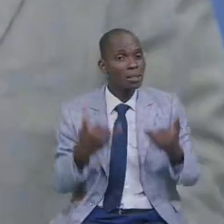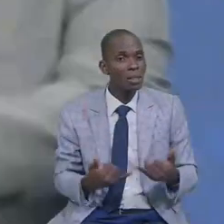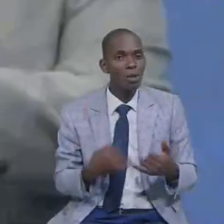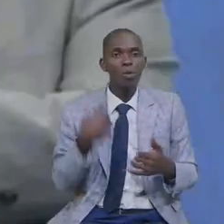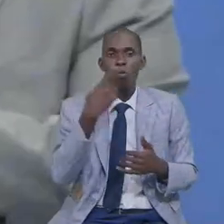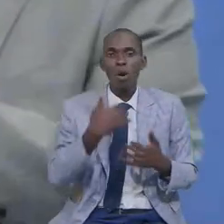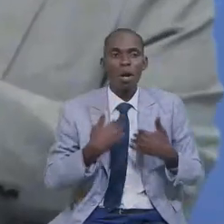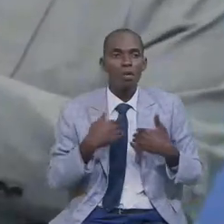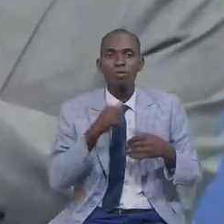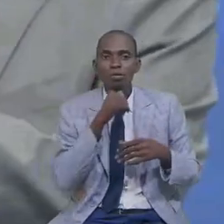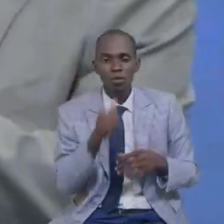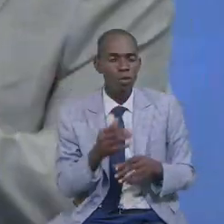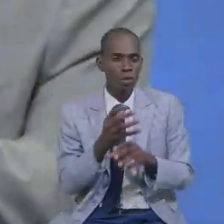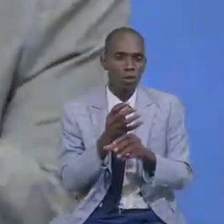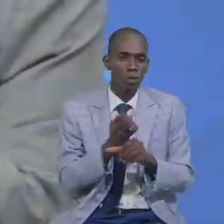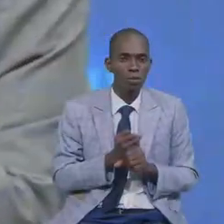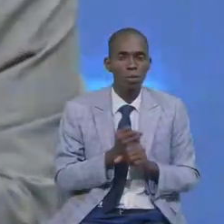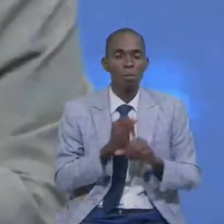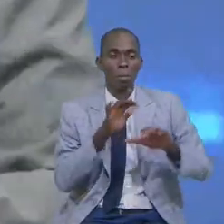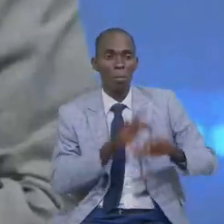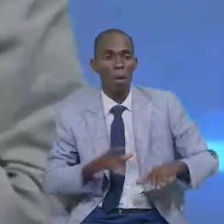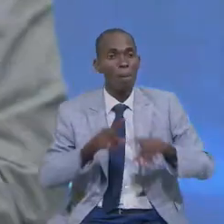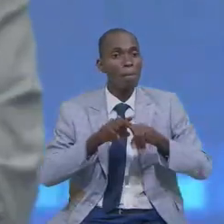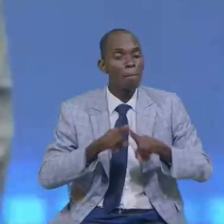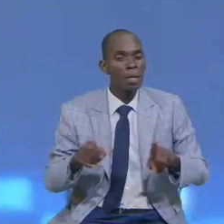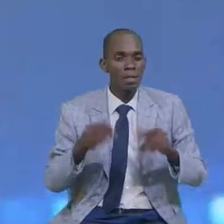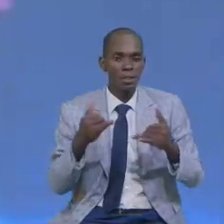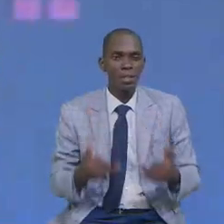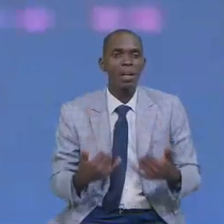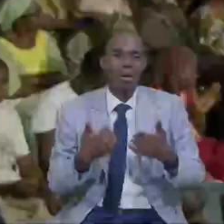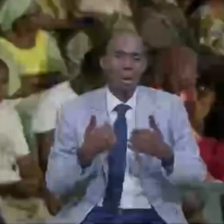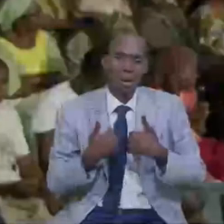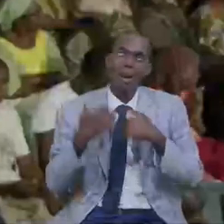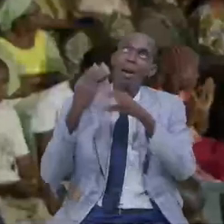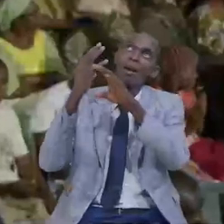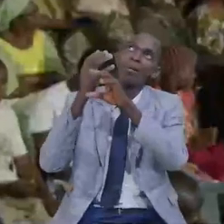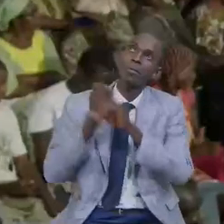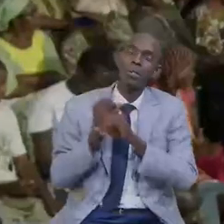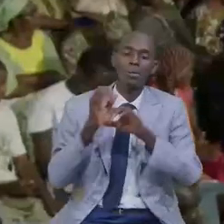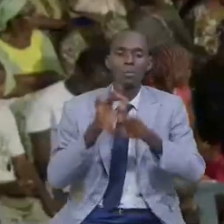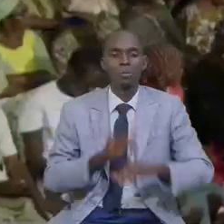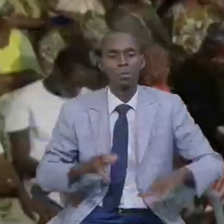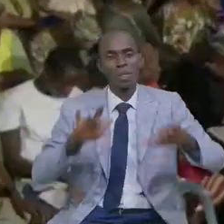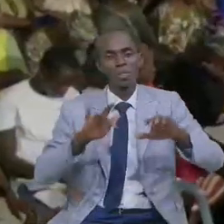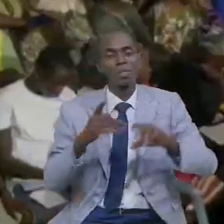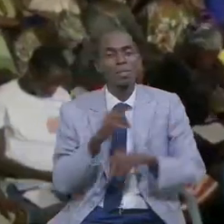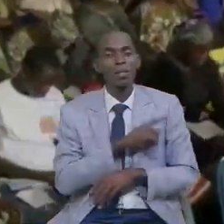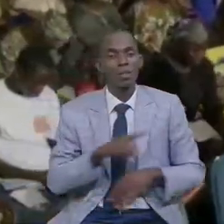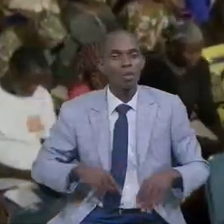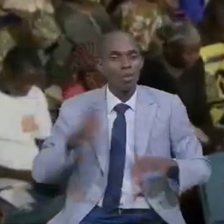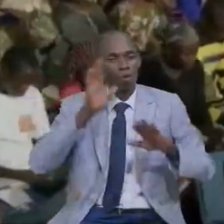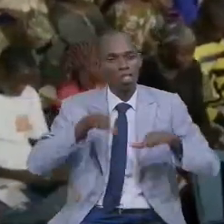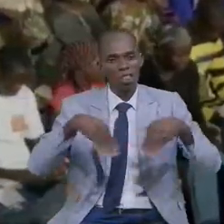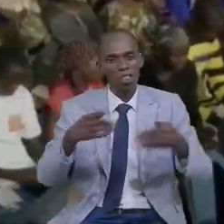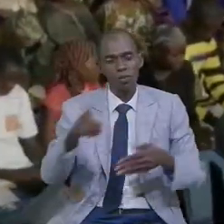obtenu miséricorde et qui maintenant avait obtenu miséricorde. Le Seigneur va t'accorder la